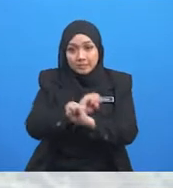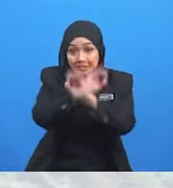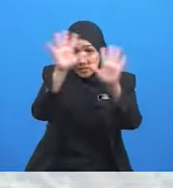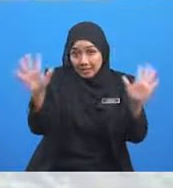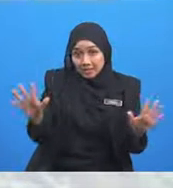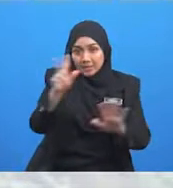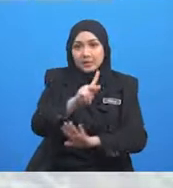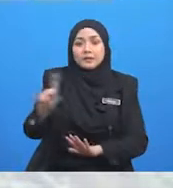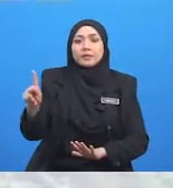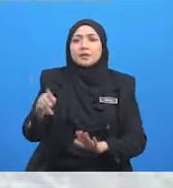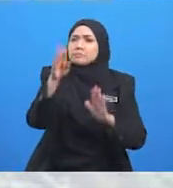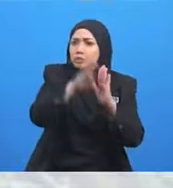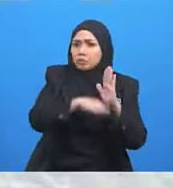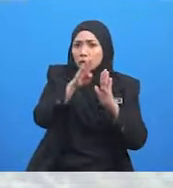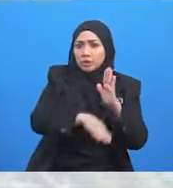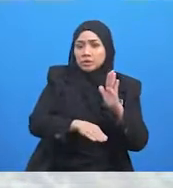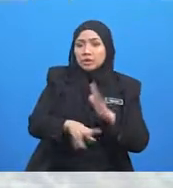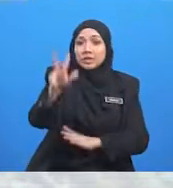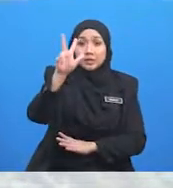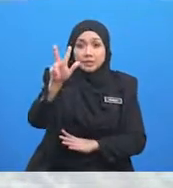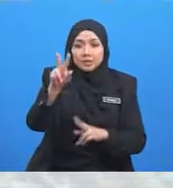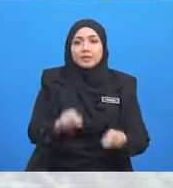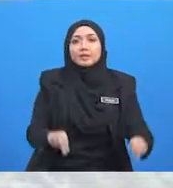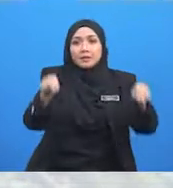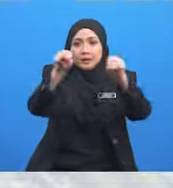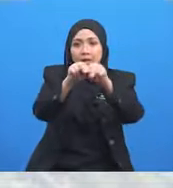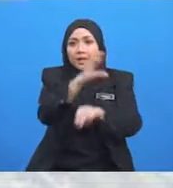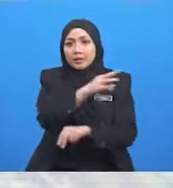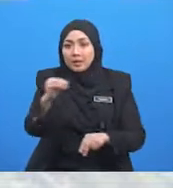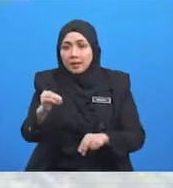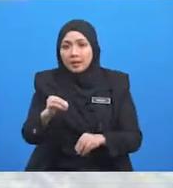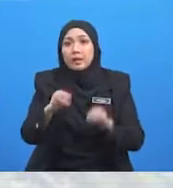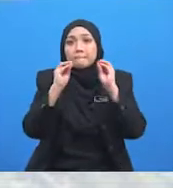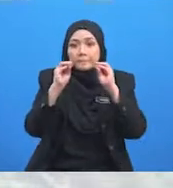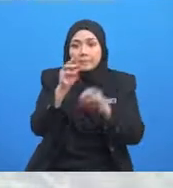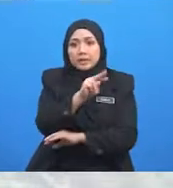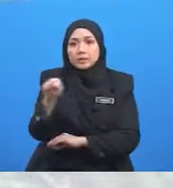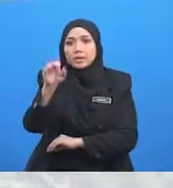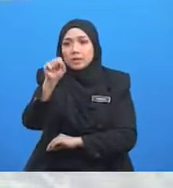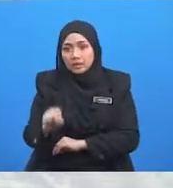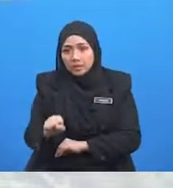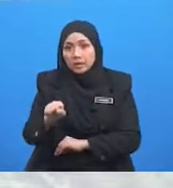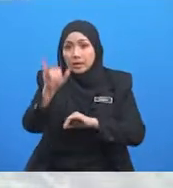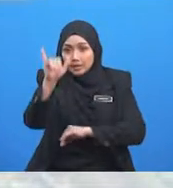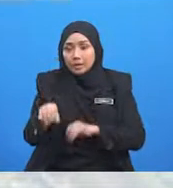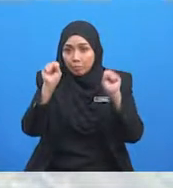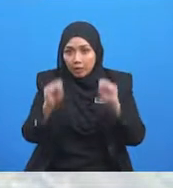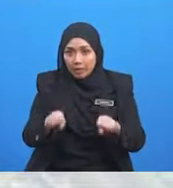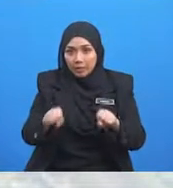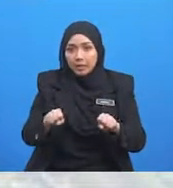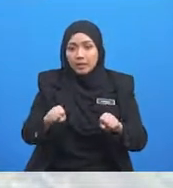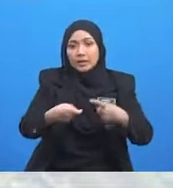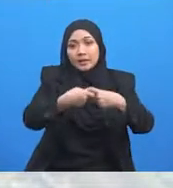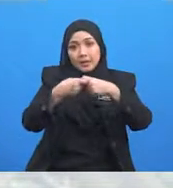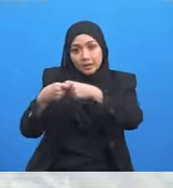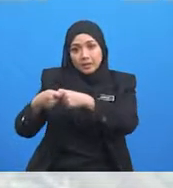menjelaskan sekurang-kurangnya tiga nilai dan pengajaran yang boleh dikaitkan